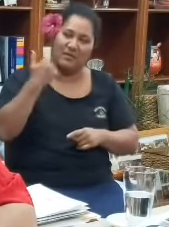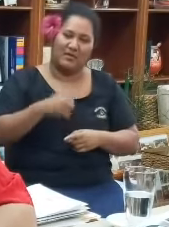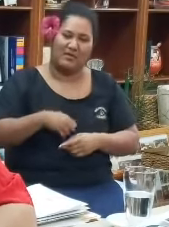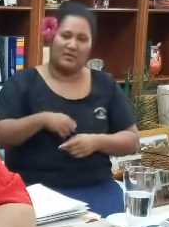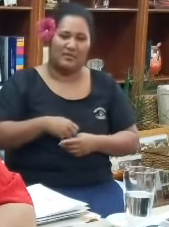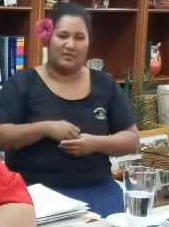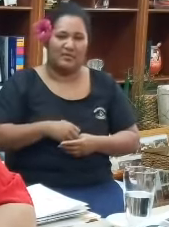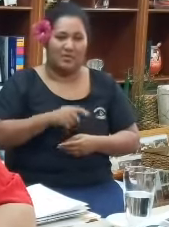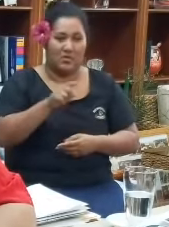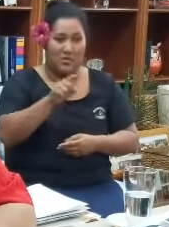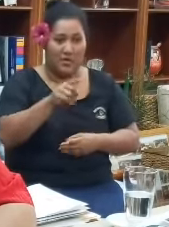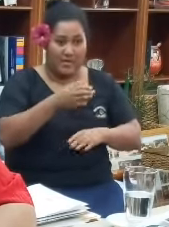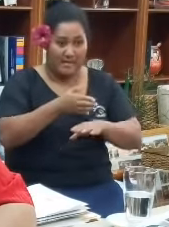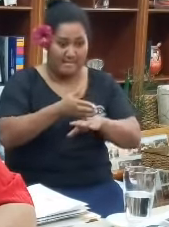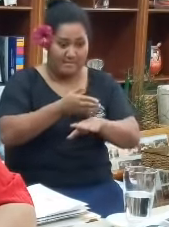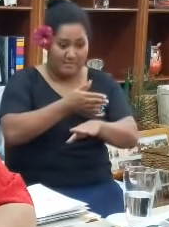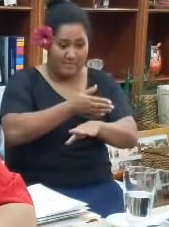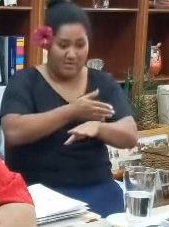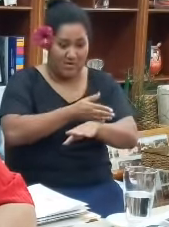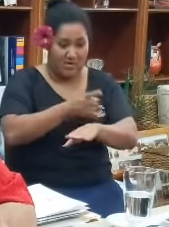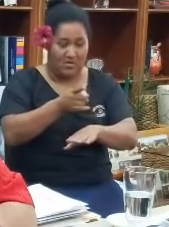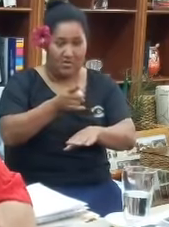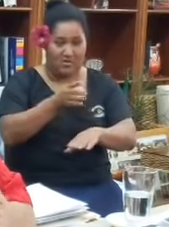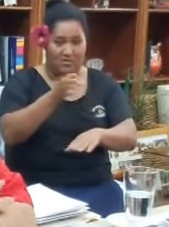Ae kere tango ia e lau po apa.